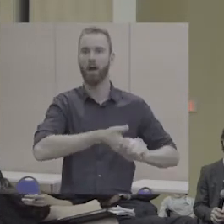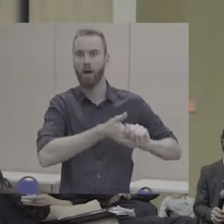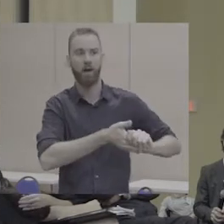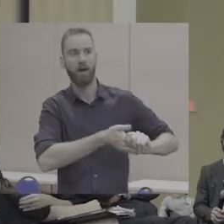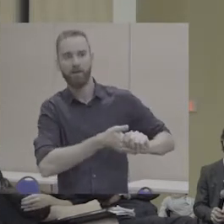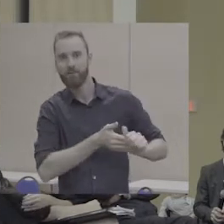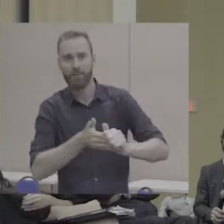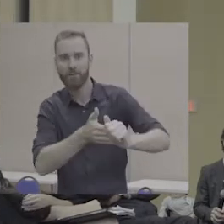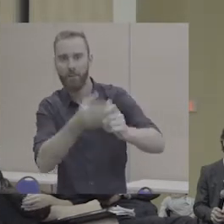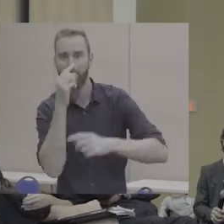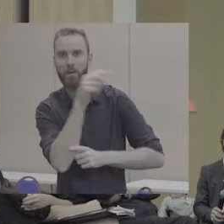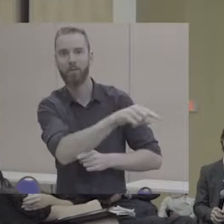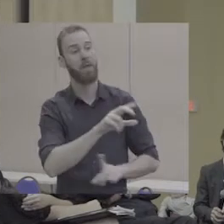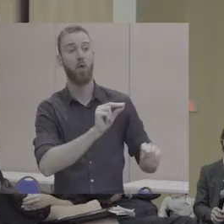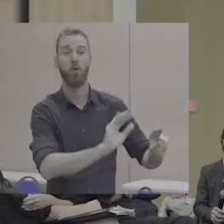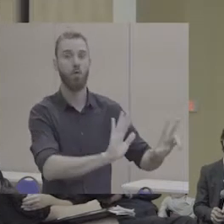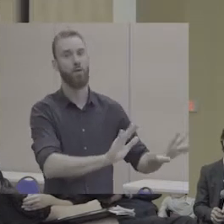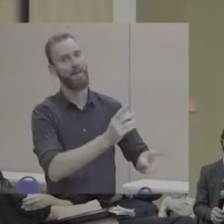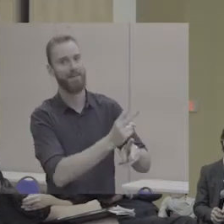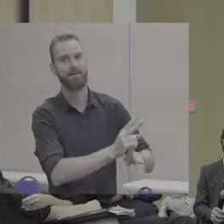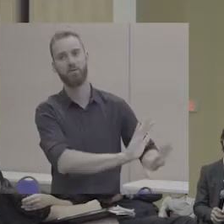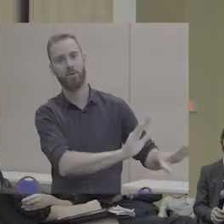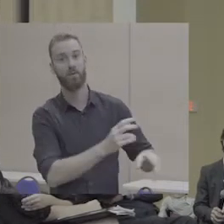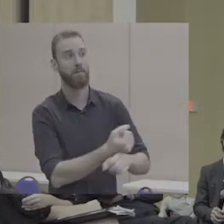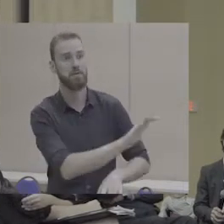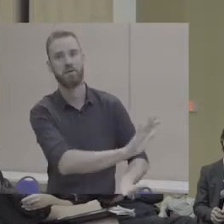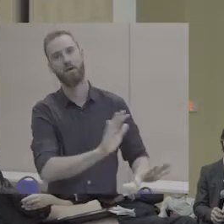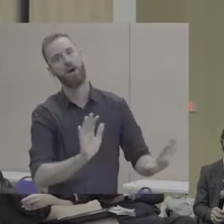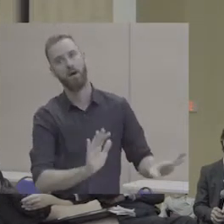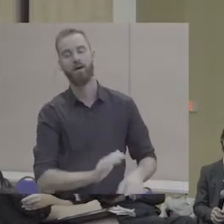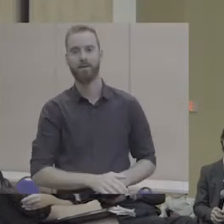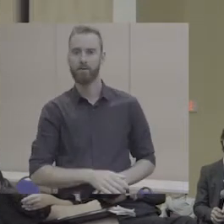la main, c'est... Non, là,